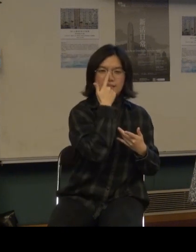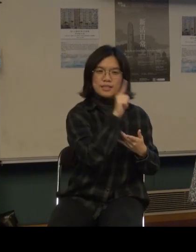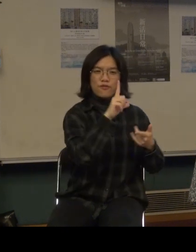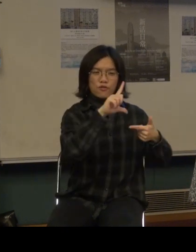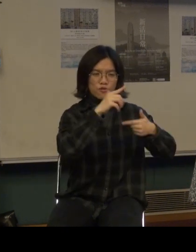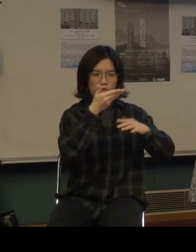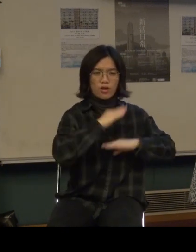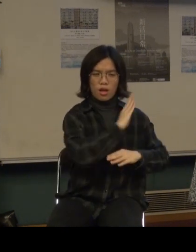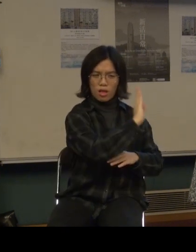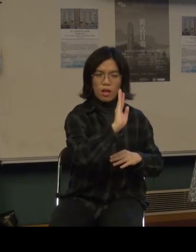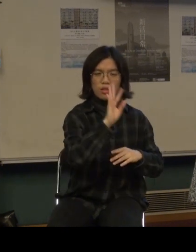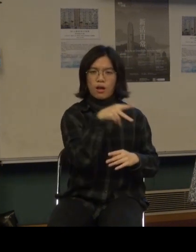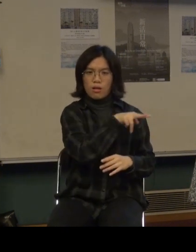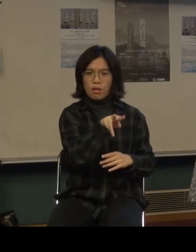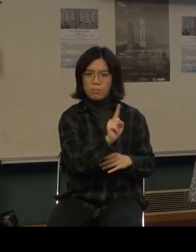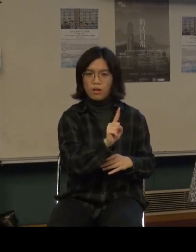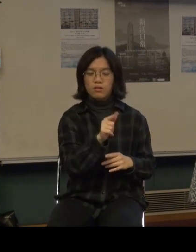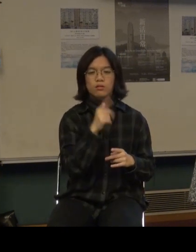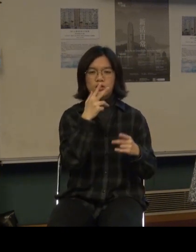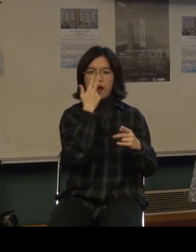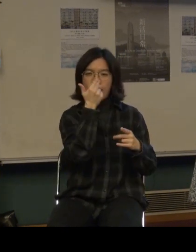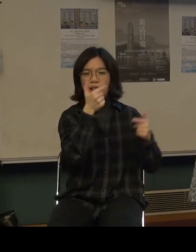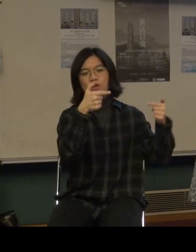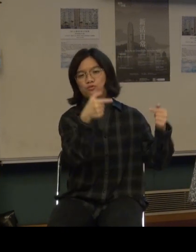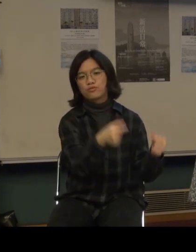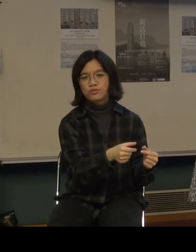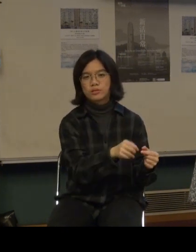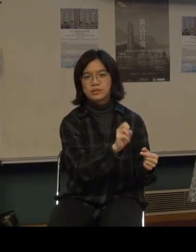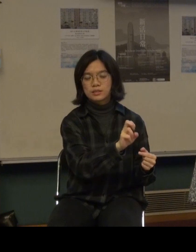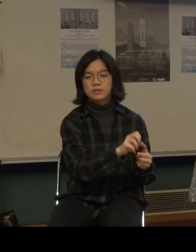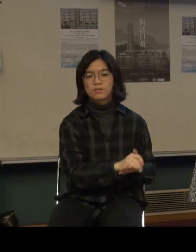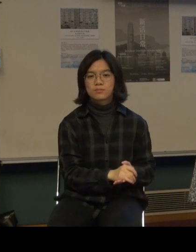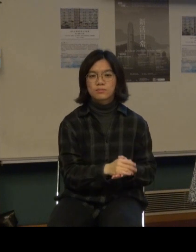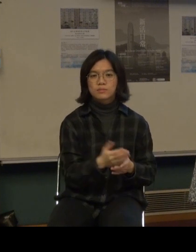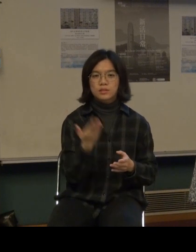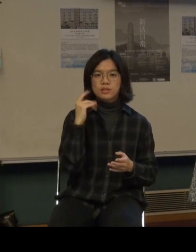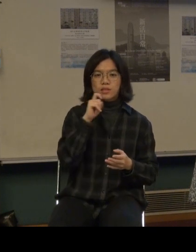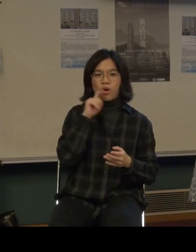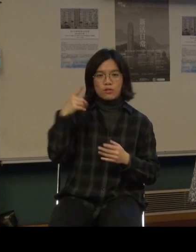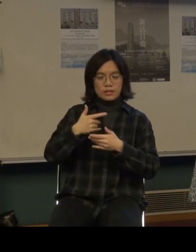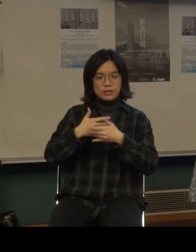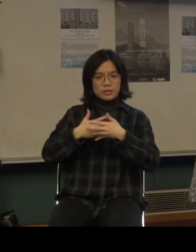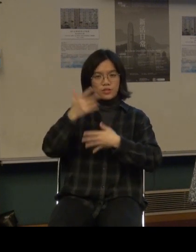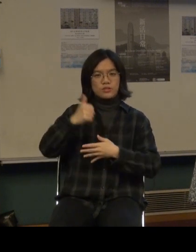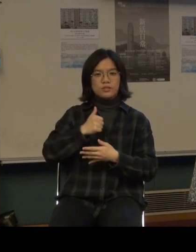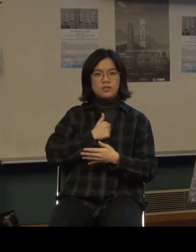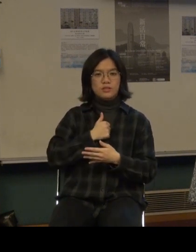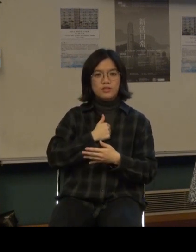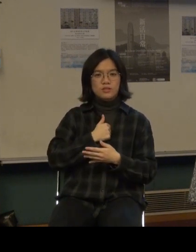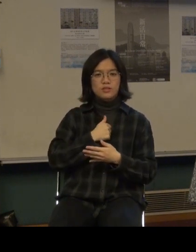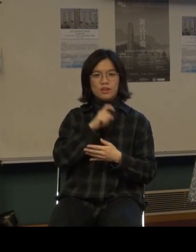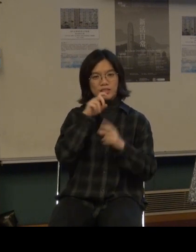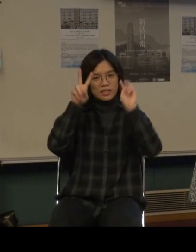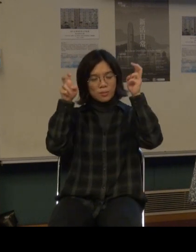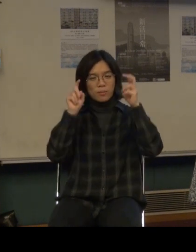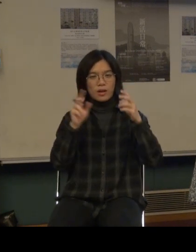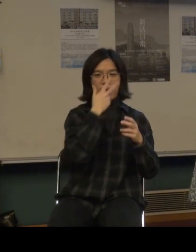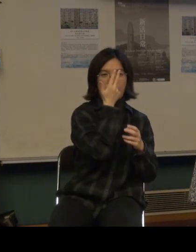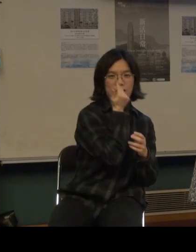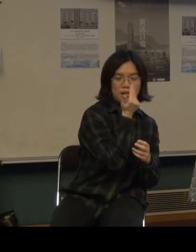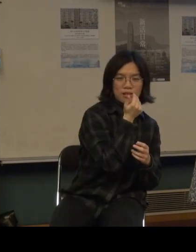年奧地利的一個建築師 Otto Luz， 他就曾經以一個裝飾與罪惡 Ornament